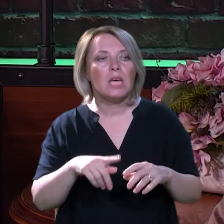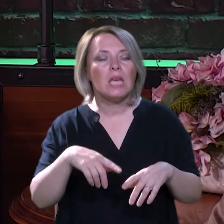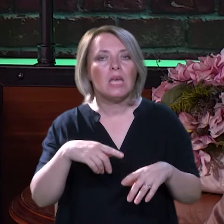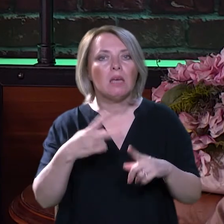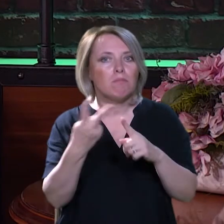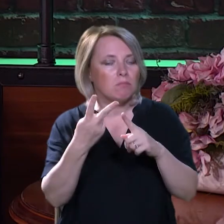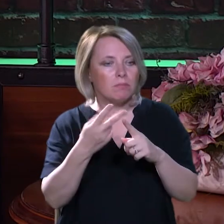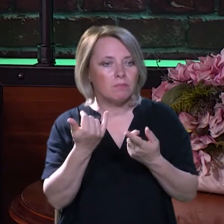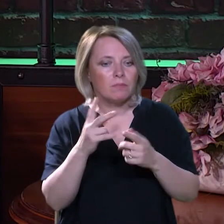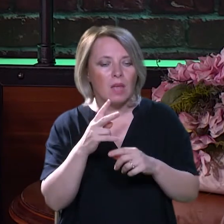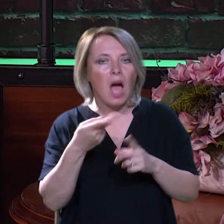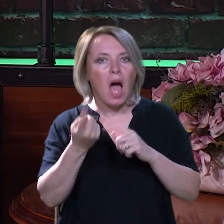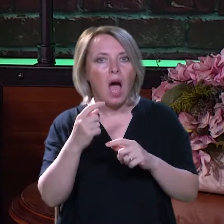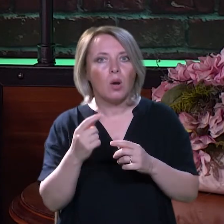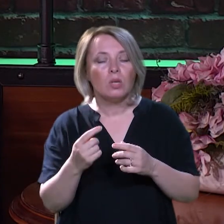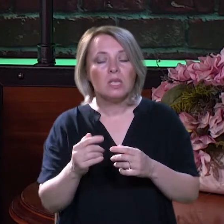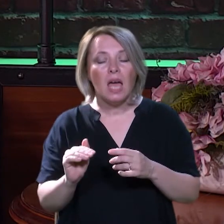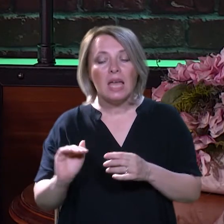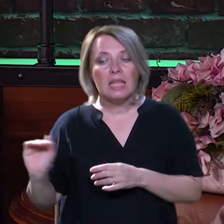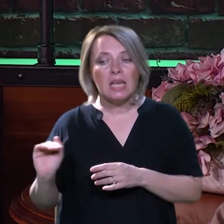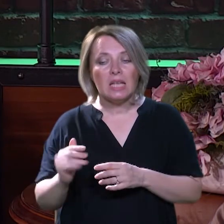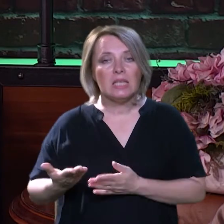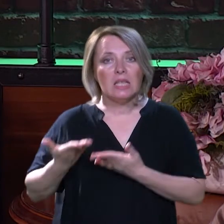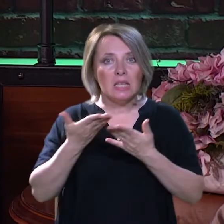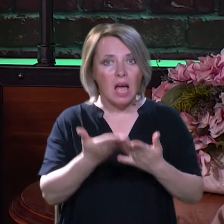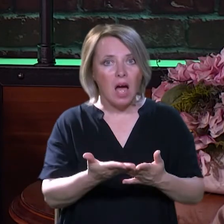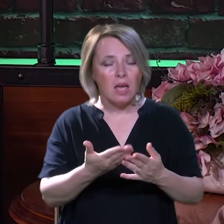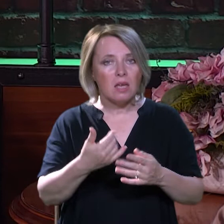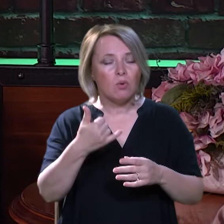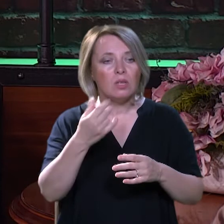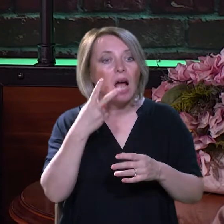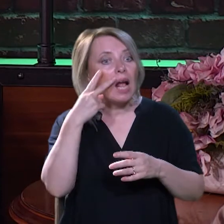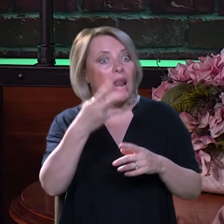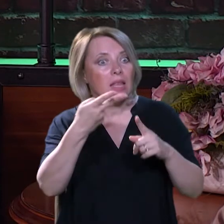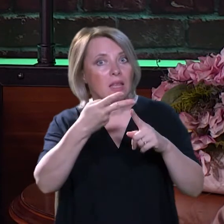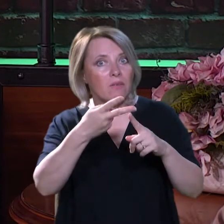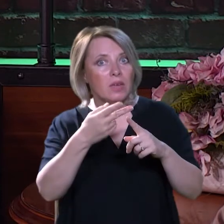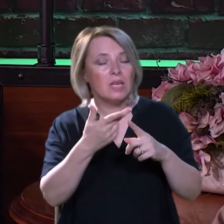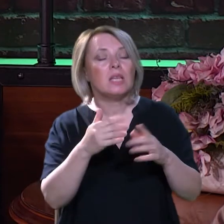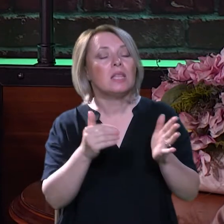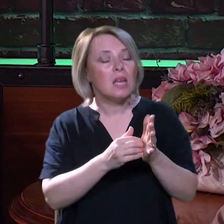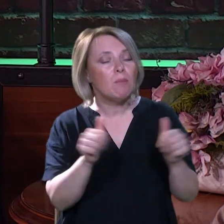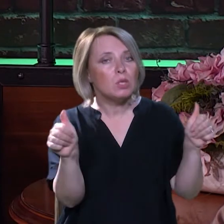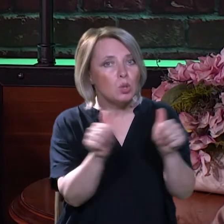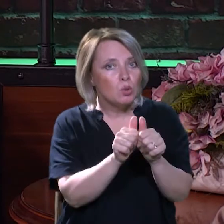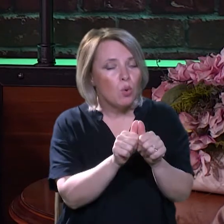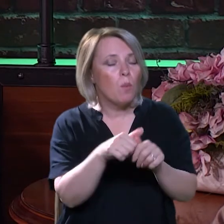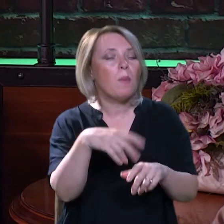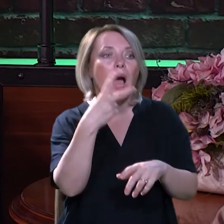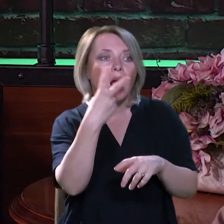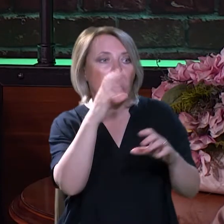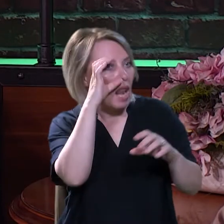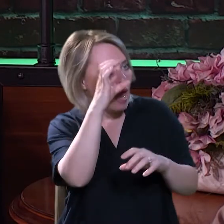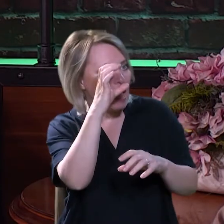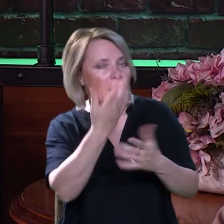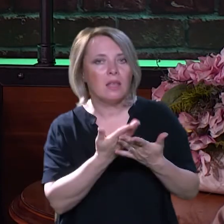dobro ako dijete male dobi gleda ekrane, da roditelj gleda s njim, da mu postavlja pitanja, što se tu dogodilo, vidi kako ga ovaj zagrlio. Dakle, da